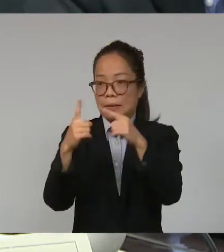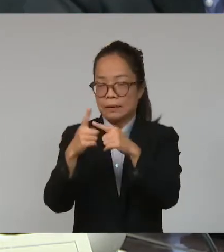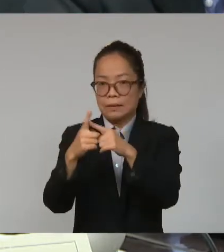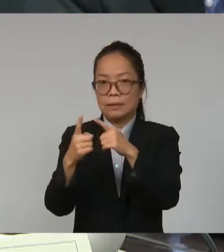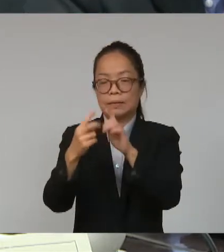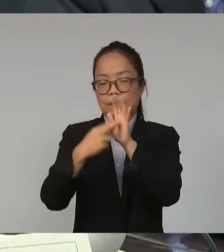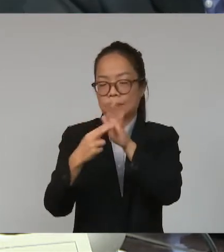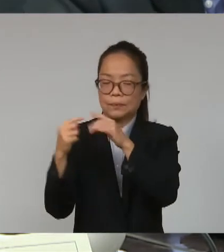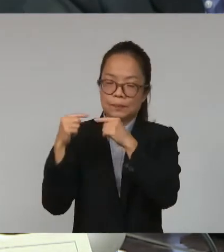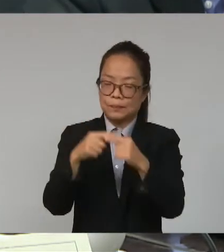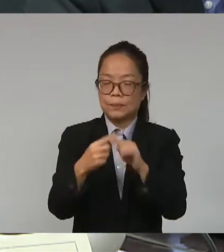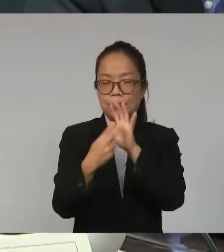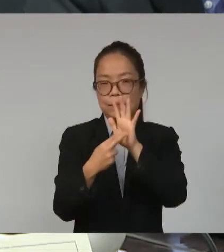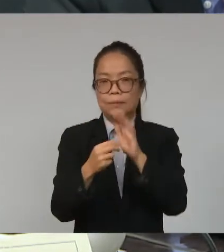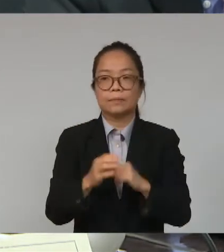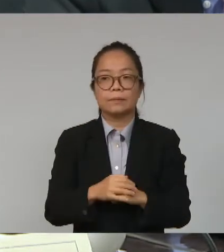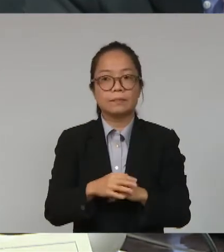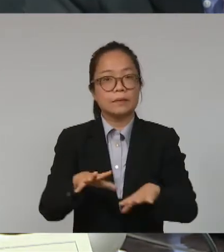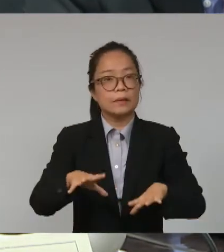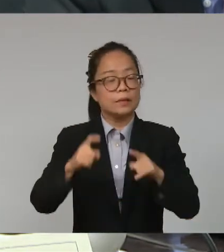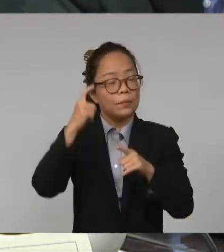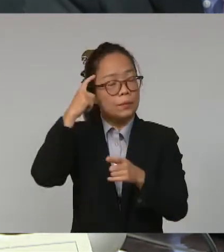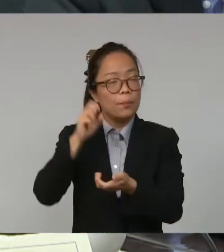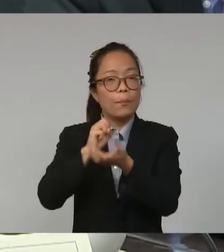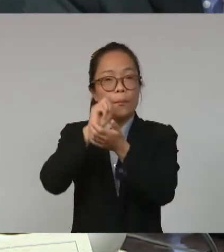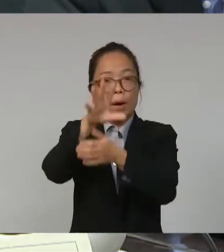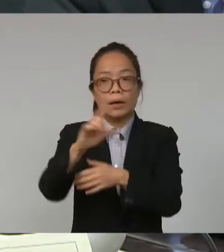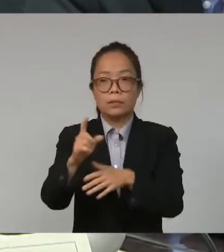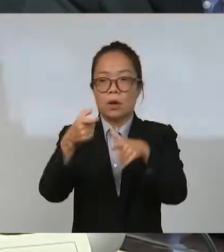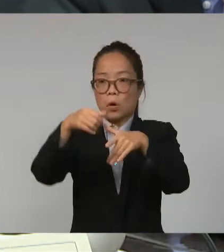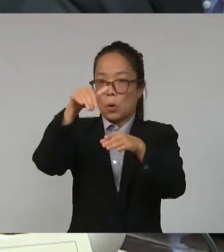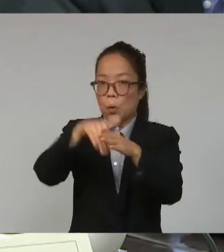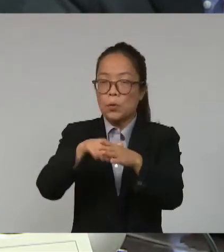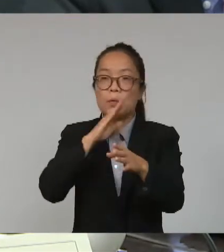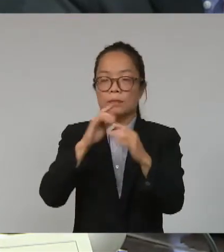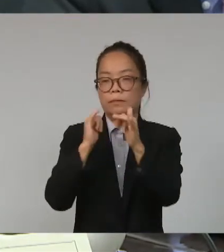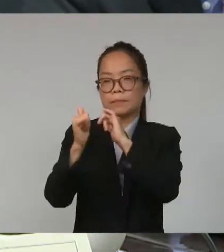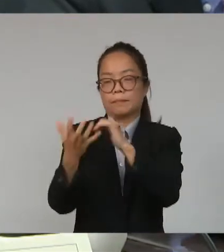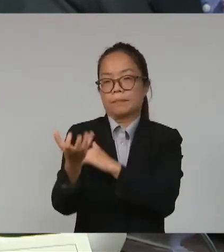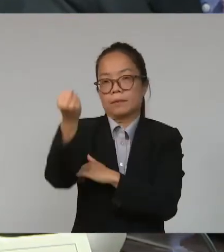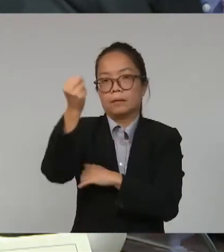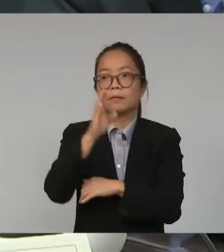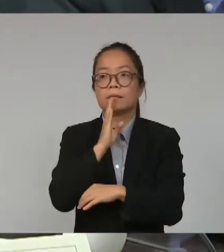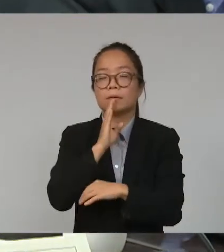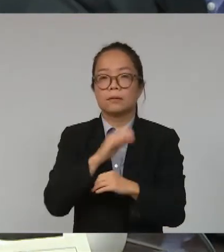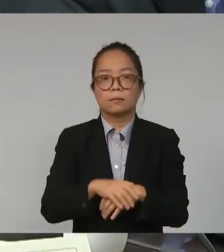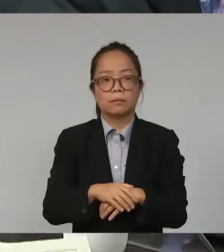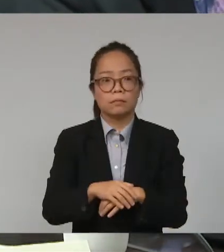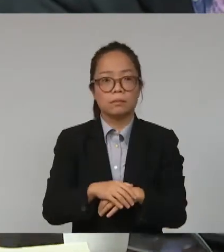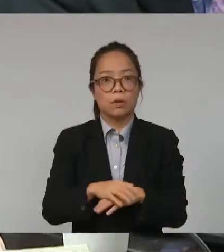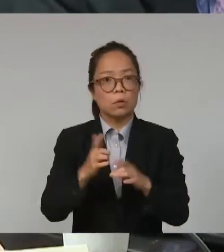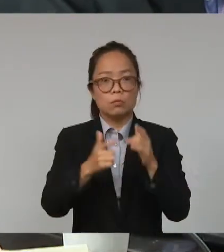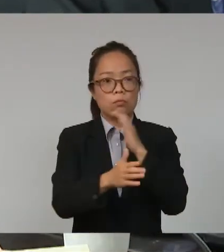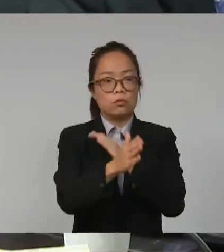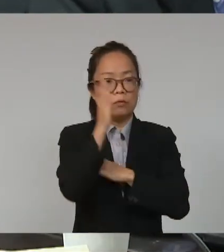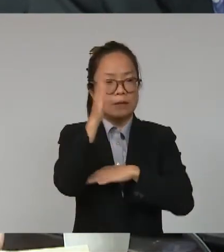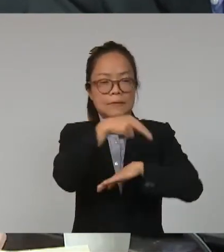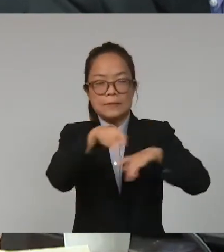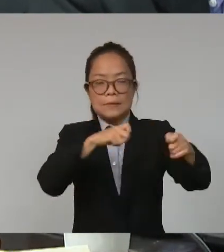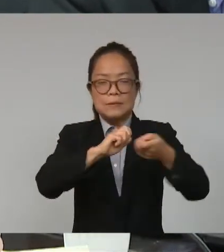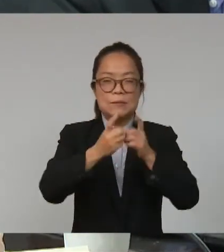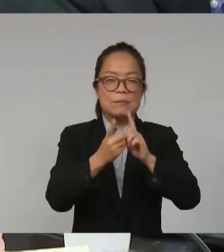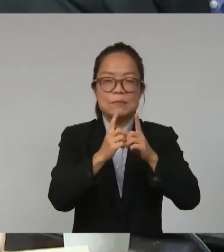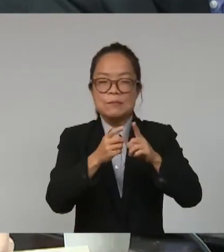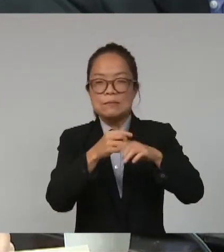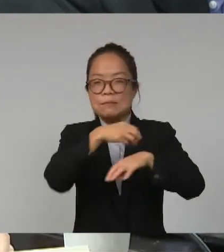接续首先我要讲的是，公投是人民的权利， 不是政客操弄的工具